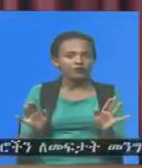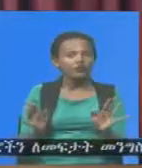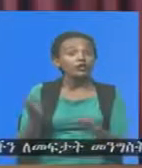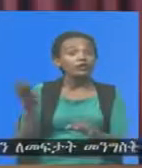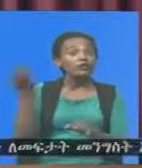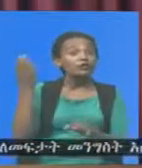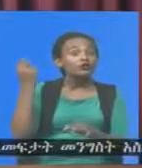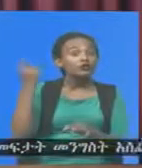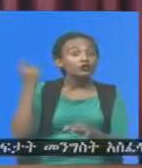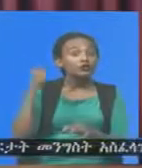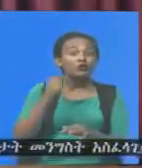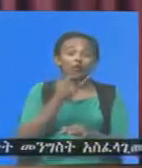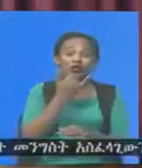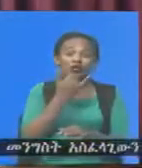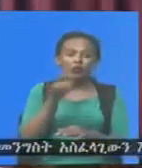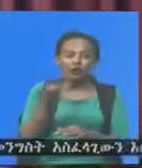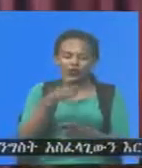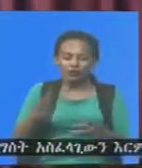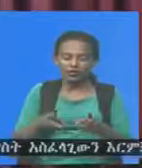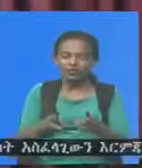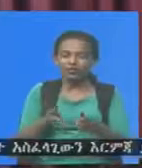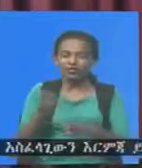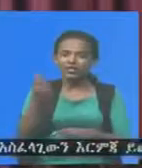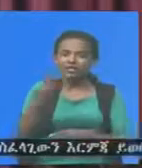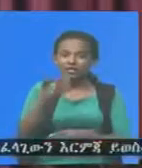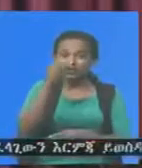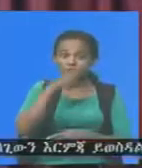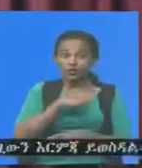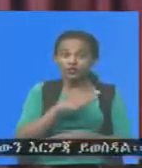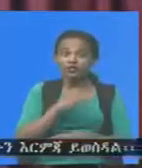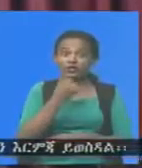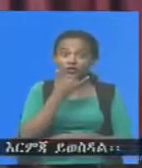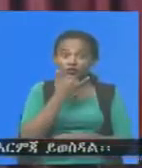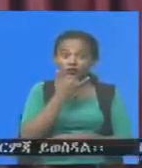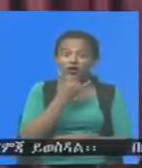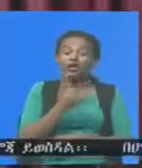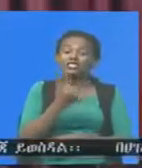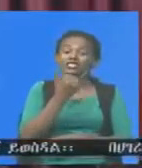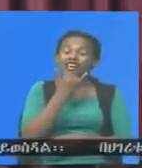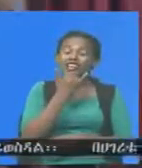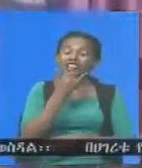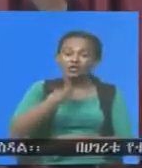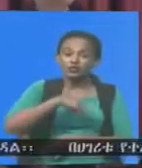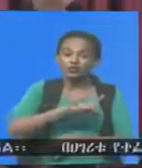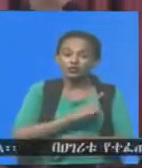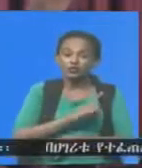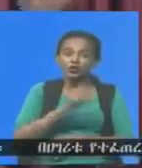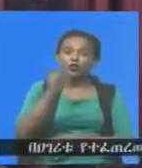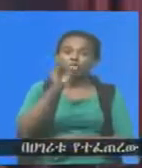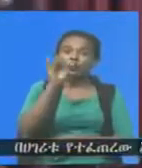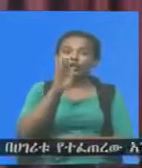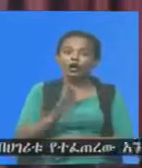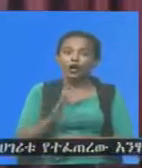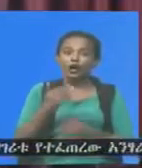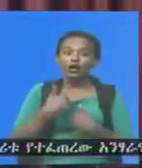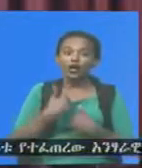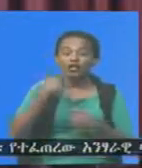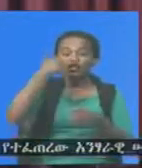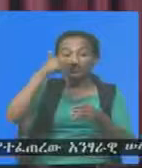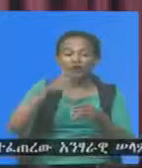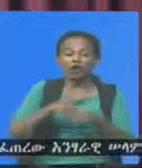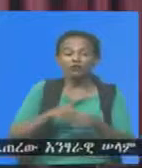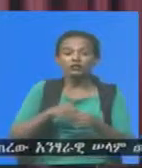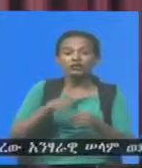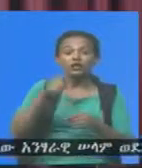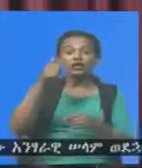ሮንግ በሆነ መንገድ ጥቂት ሰዎች ተሳስተው ሲያሳስቱን ወለጋ ጫፍ ያለ ጋዝ ነጋዴም ጭምር በስመ